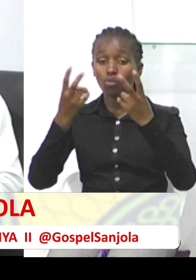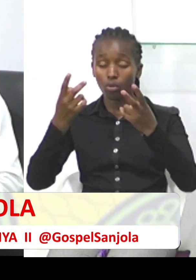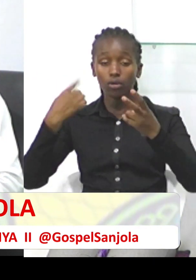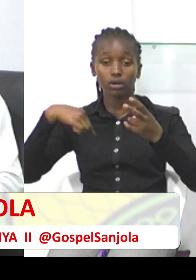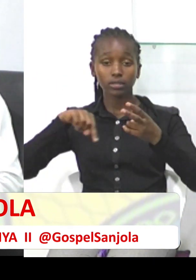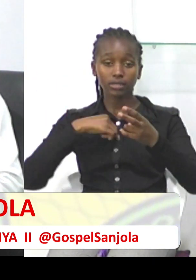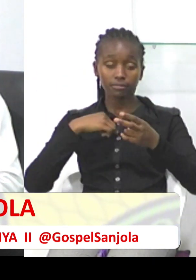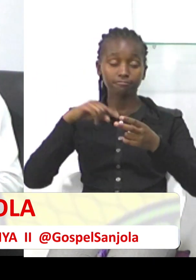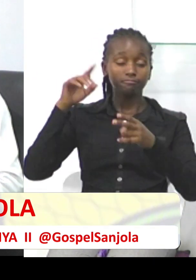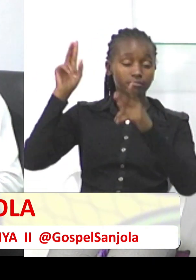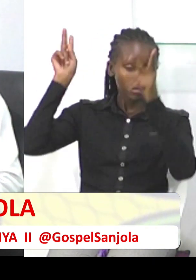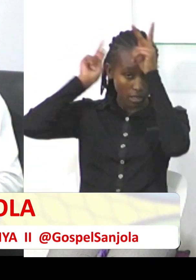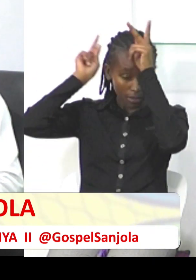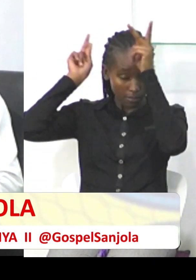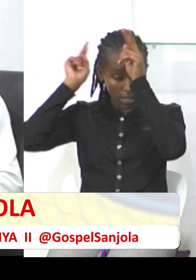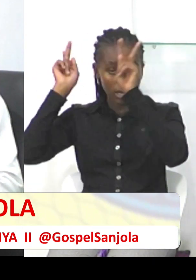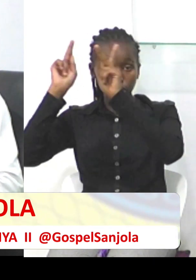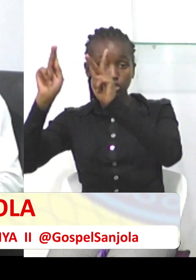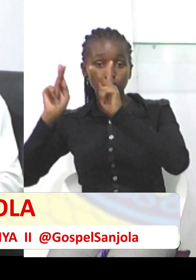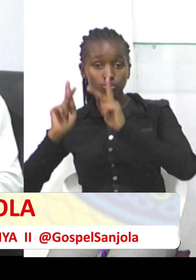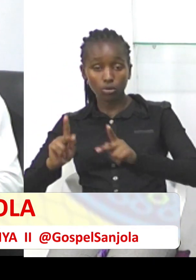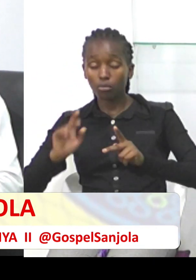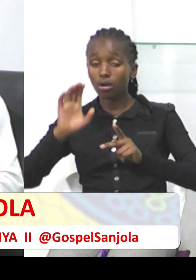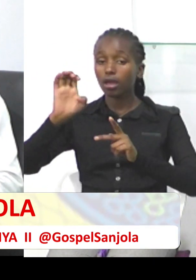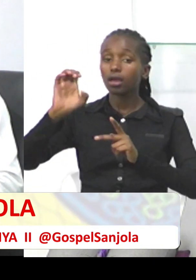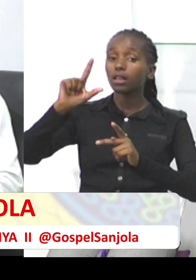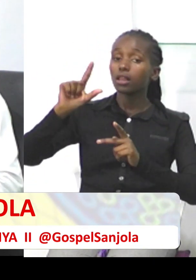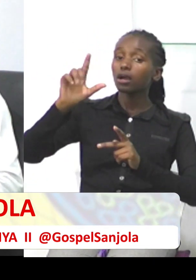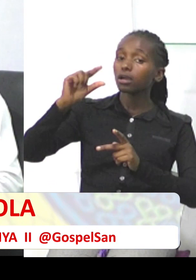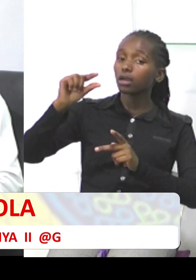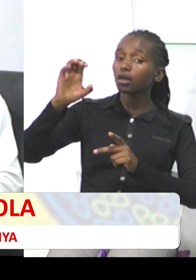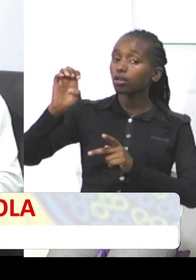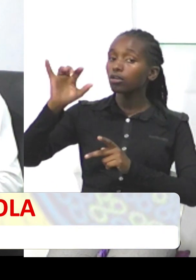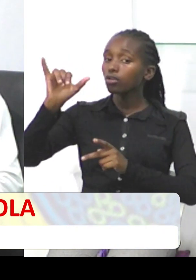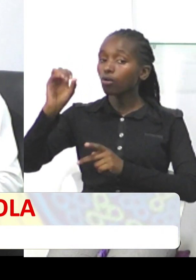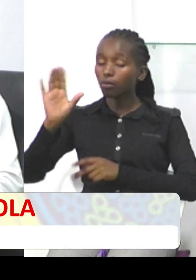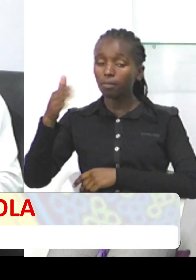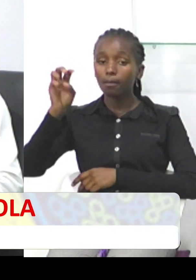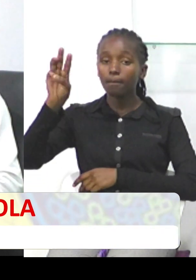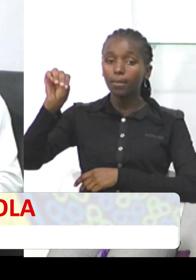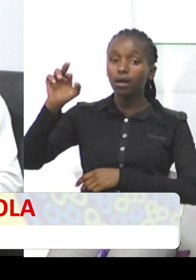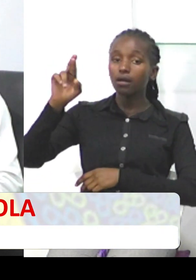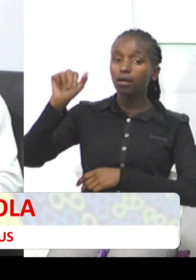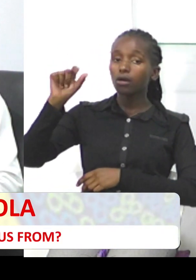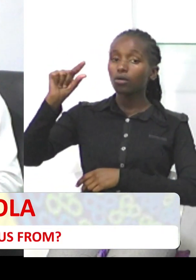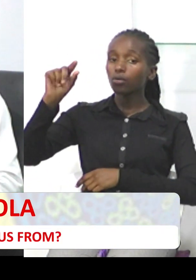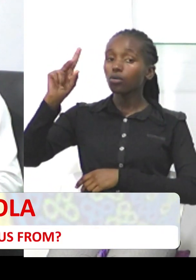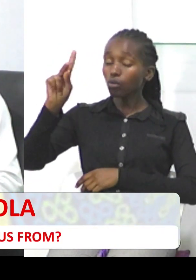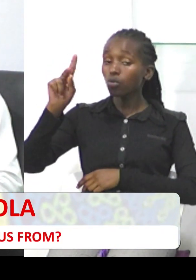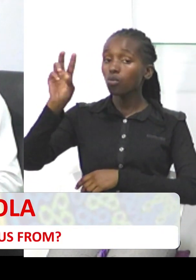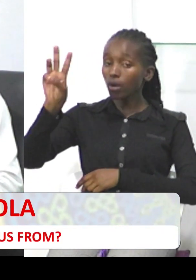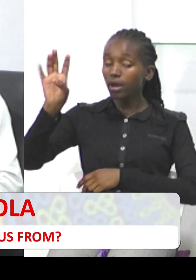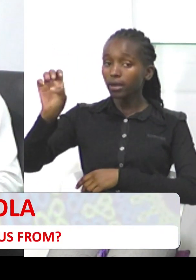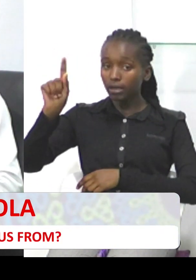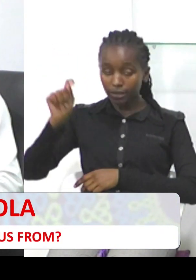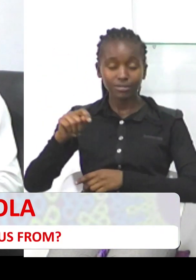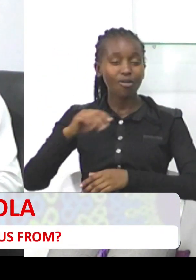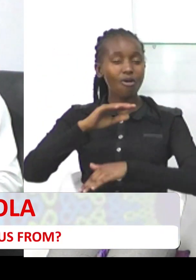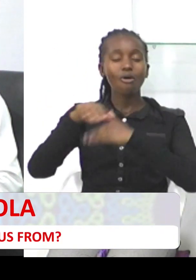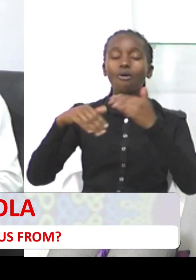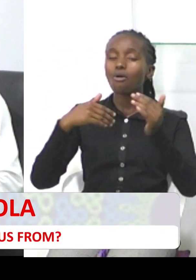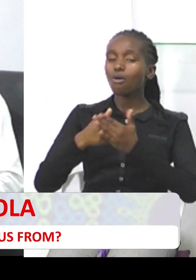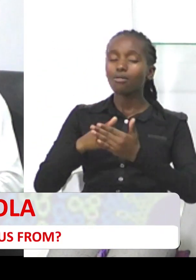Kisumu, Elgeyo Marakwet, uko kote Lodwar mnatutazama Mombasa, Kisiaya, Kajiado na